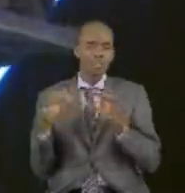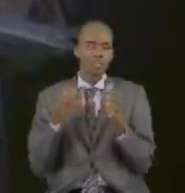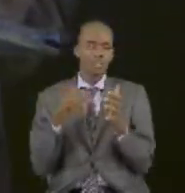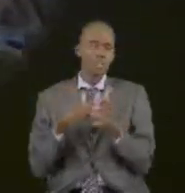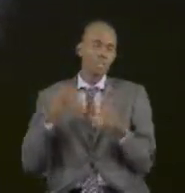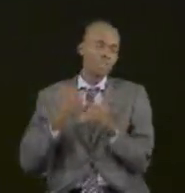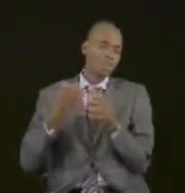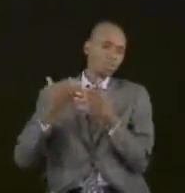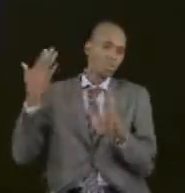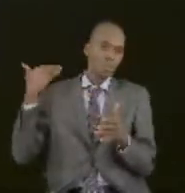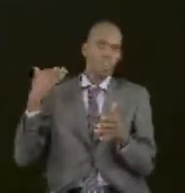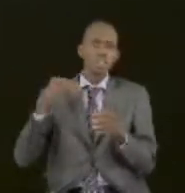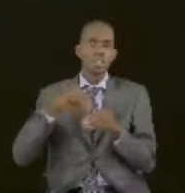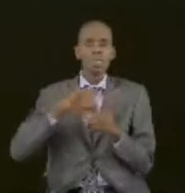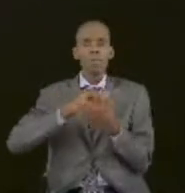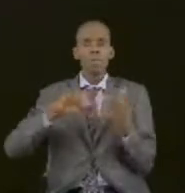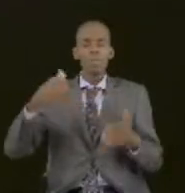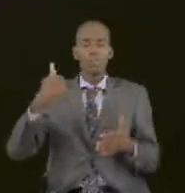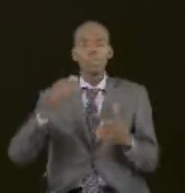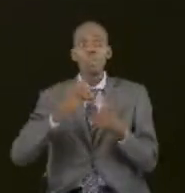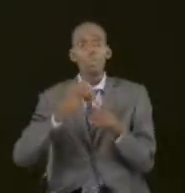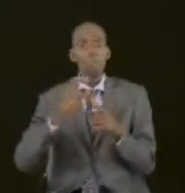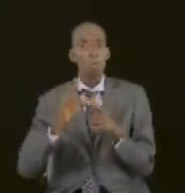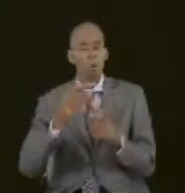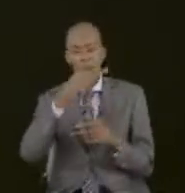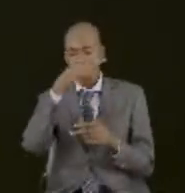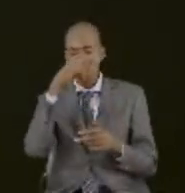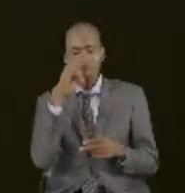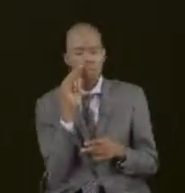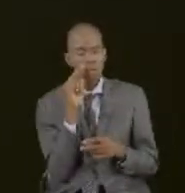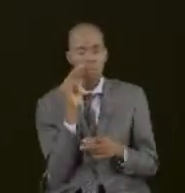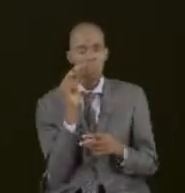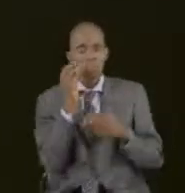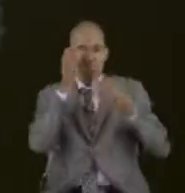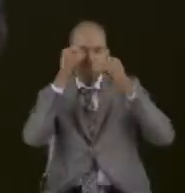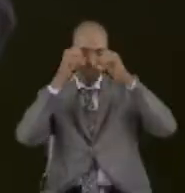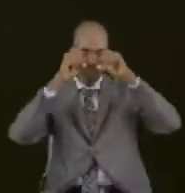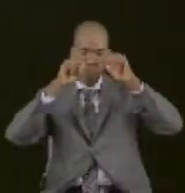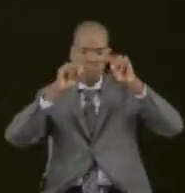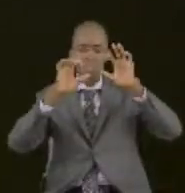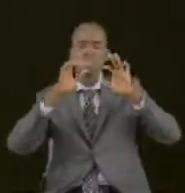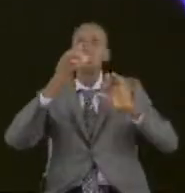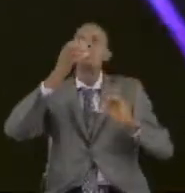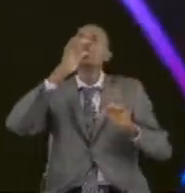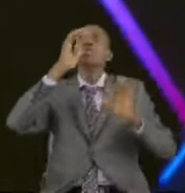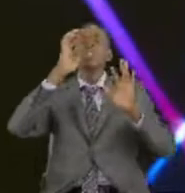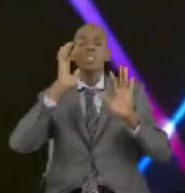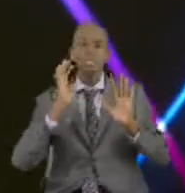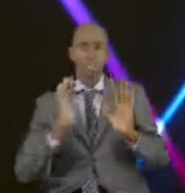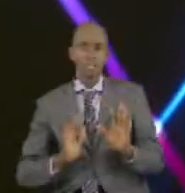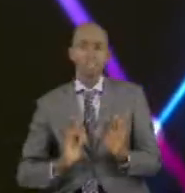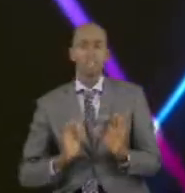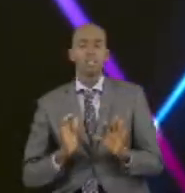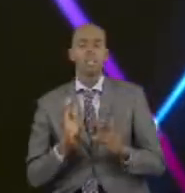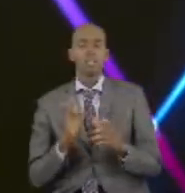les efféminés les femmes ni les voleurs ni les cupides ni les ivrognes mais les outrages